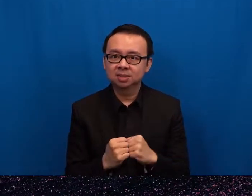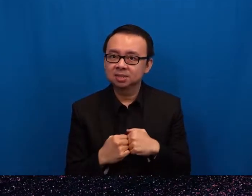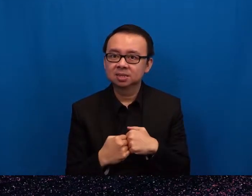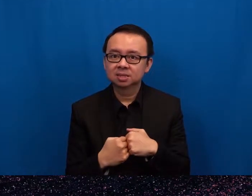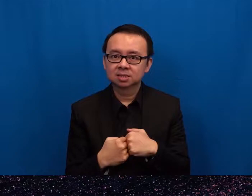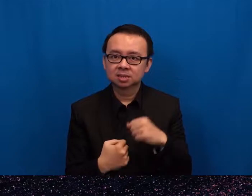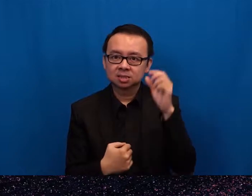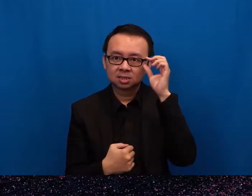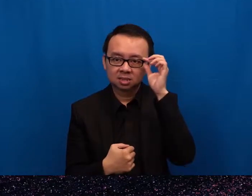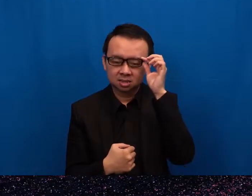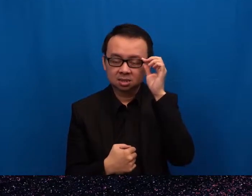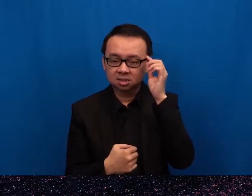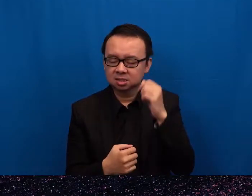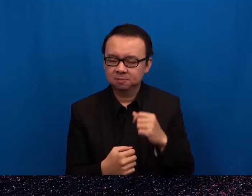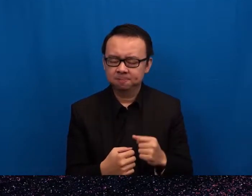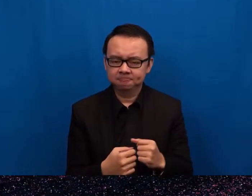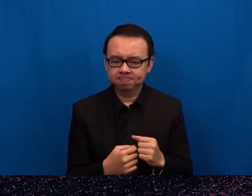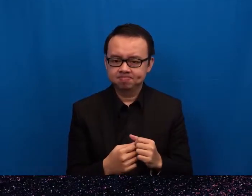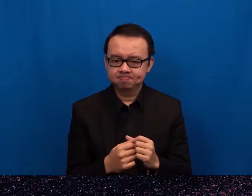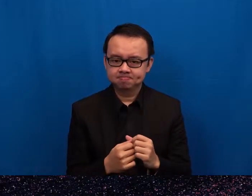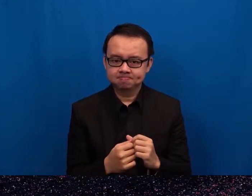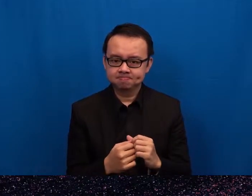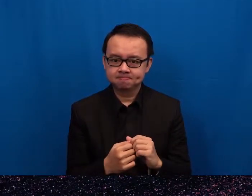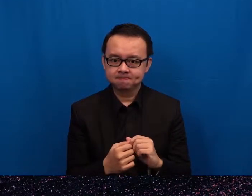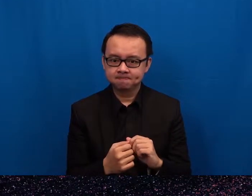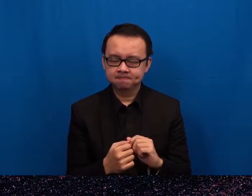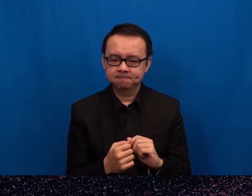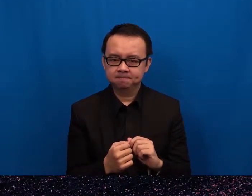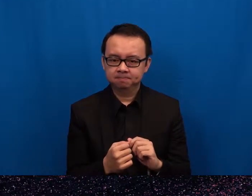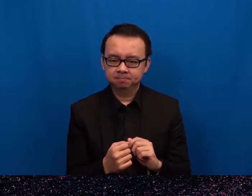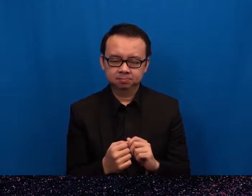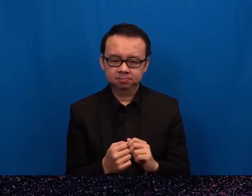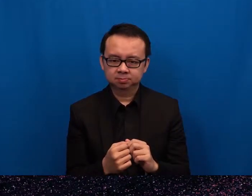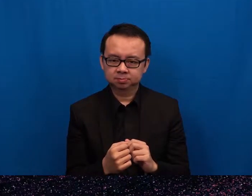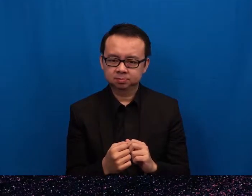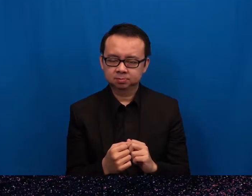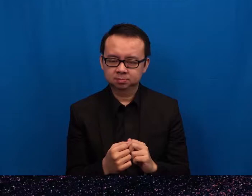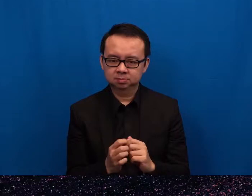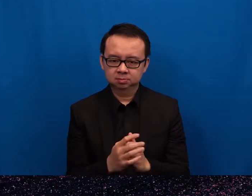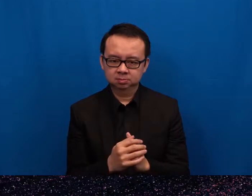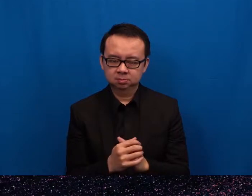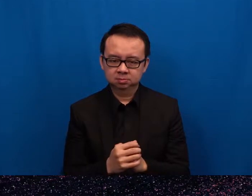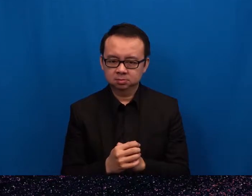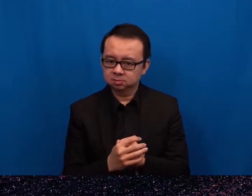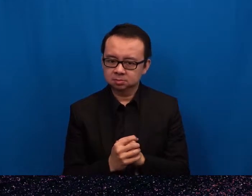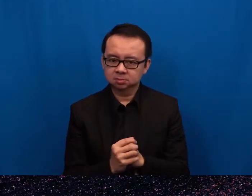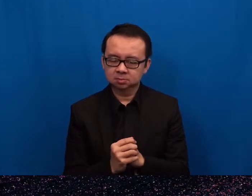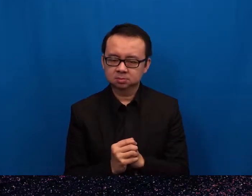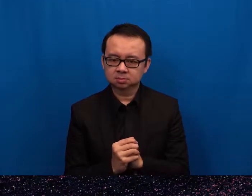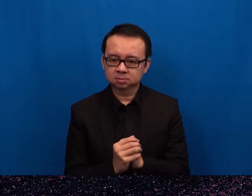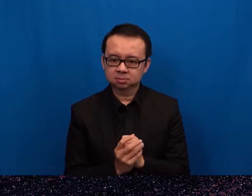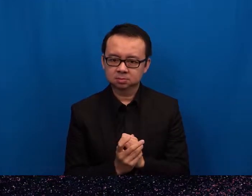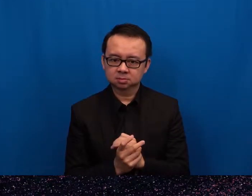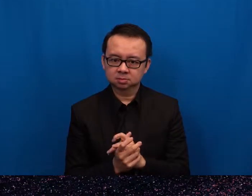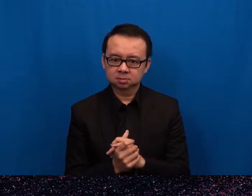Ketika janda Sarfat, dia menyerahkan sisa yang ada pada dia, setelah itu dia mati, katakanlah, malah justru dia mengalami persediaan